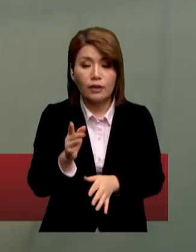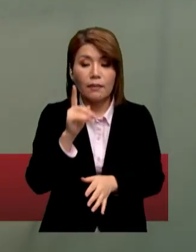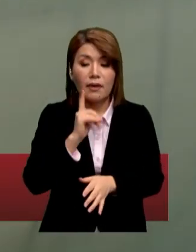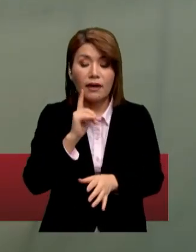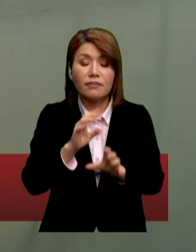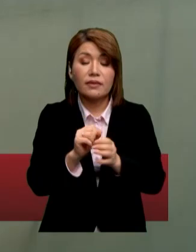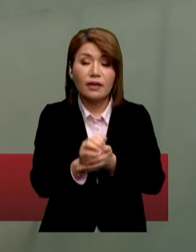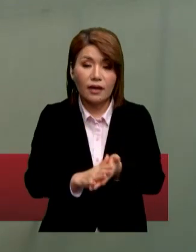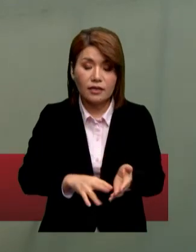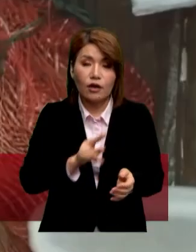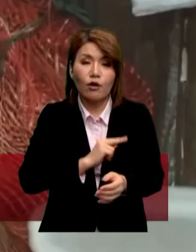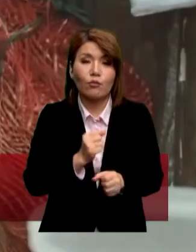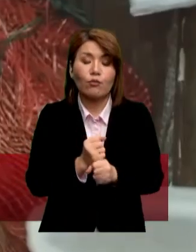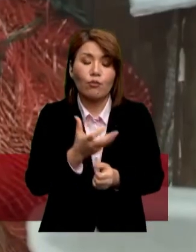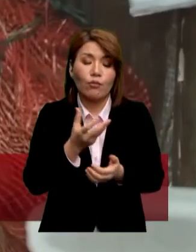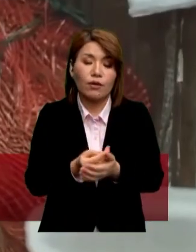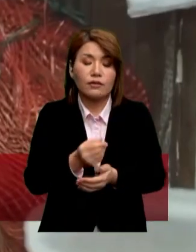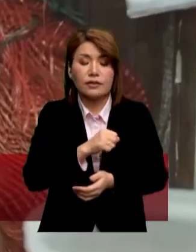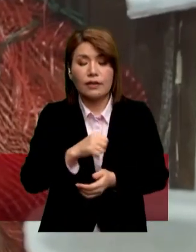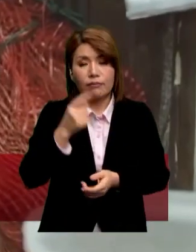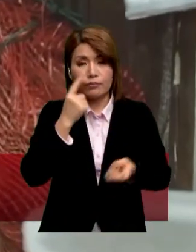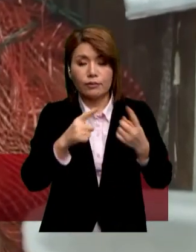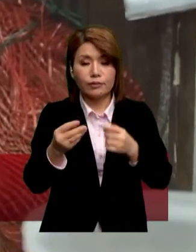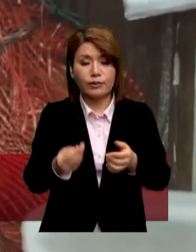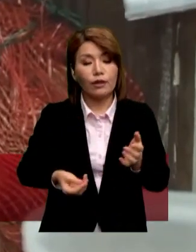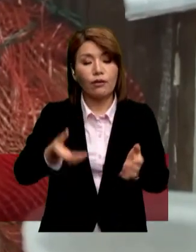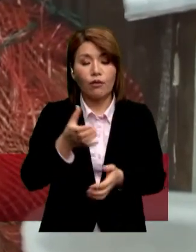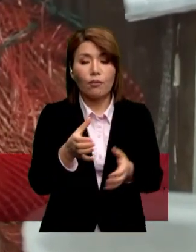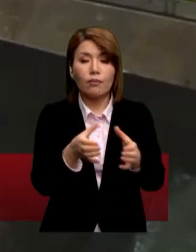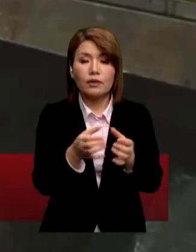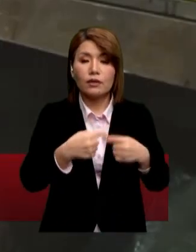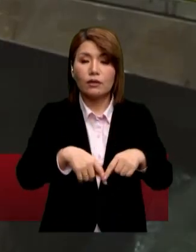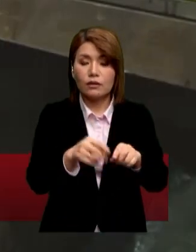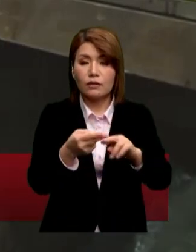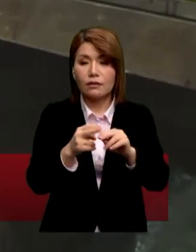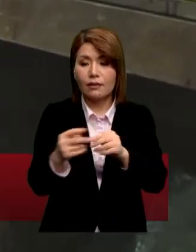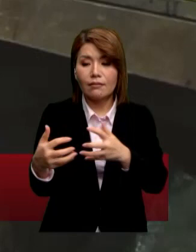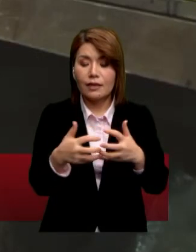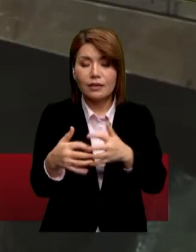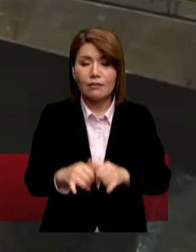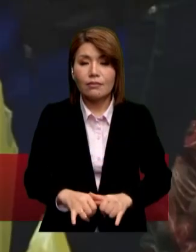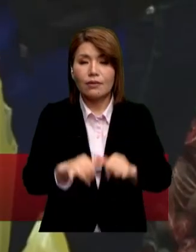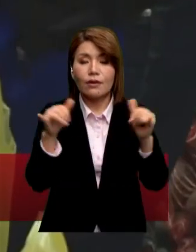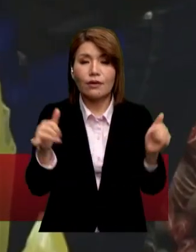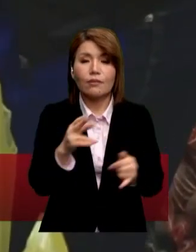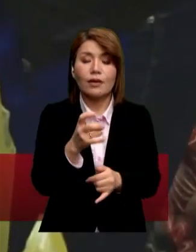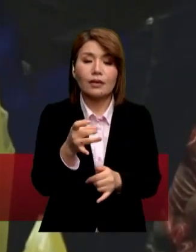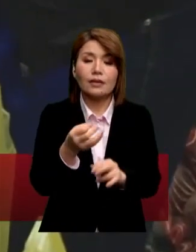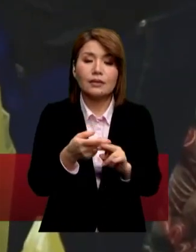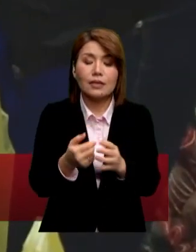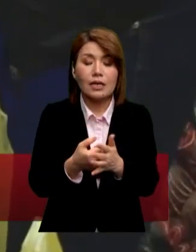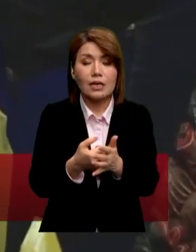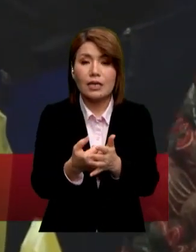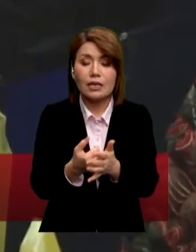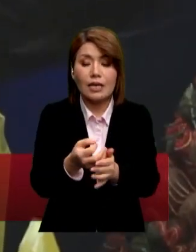акиматы продолжают работать по-своему. Выделяют средства поставщикам, размножая посредников. Продкорпорации даже не